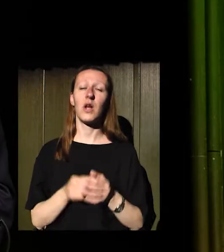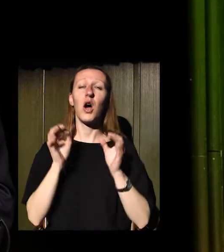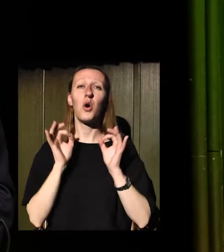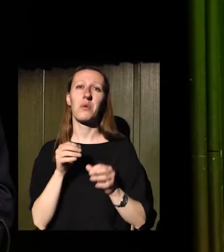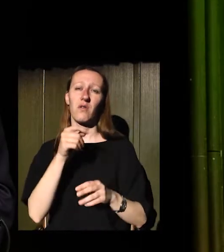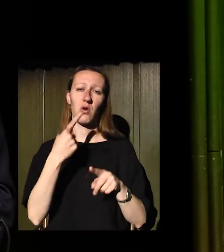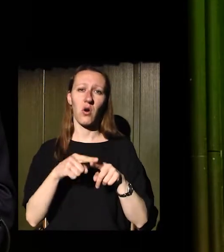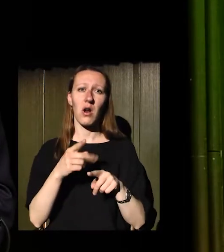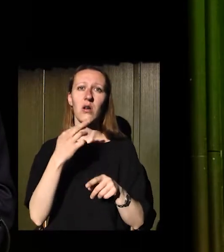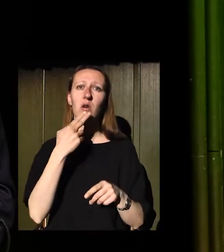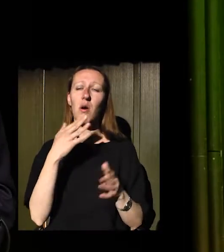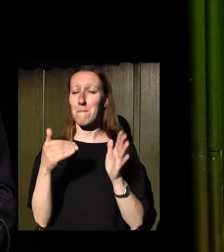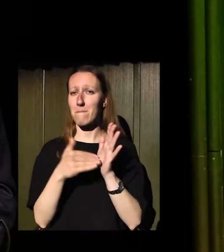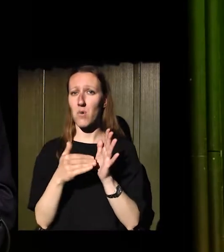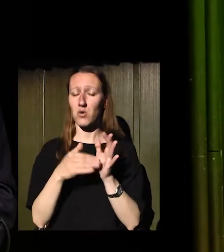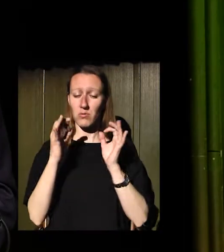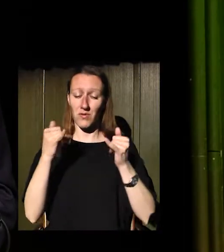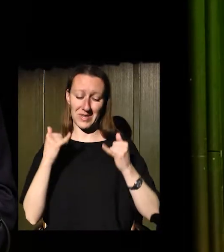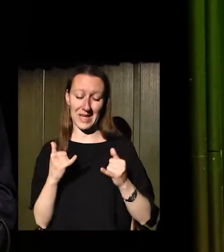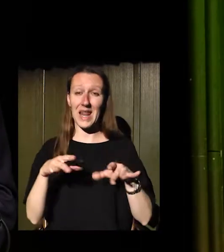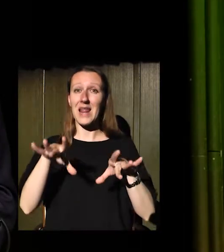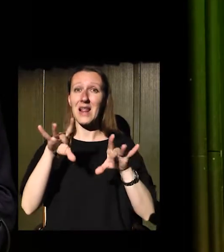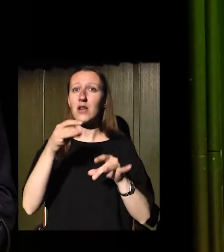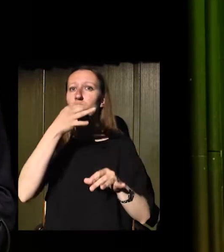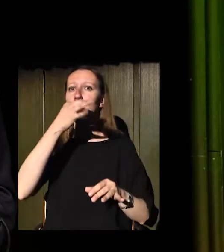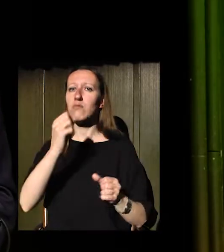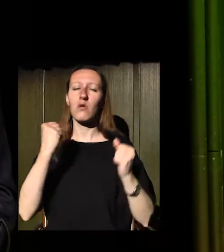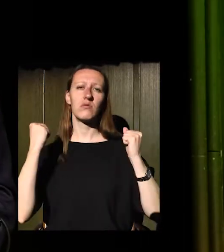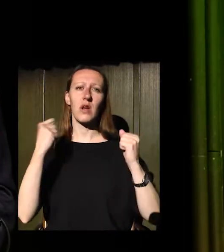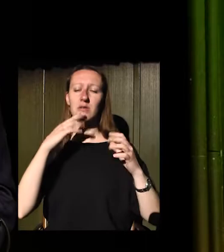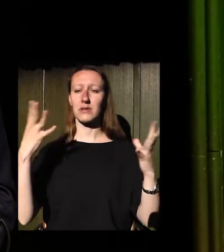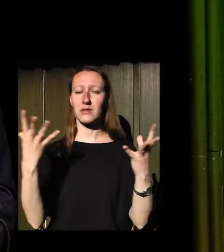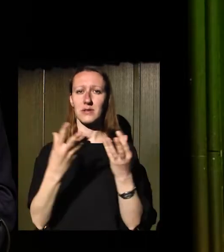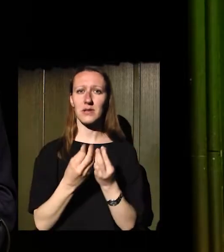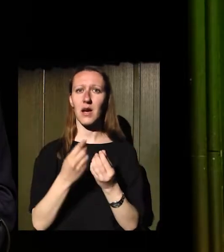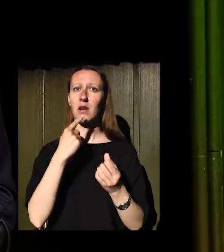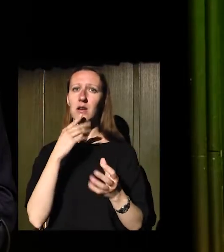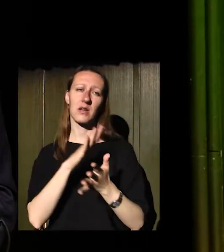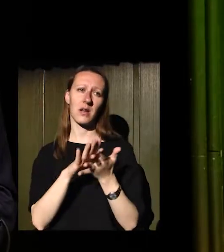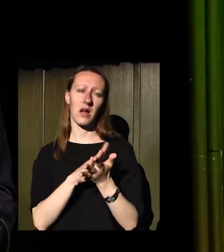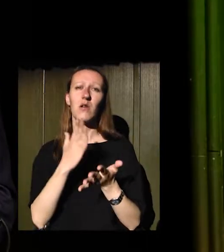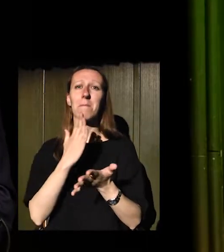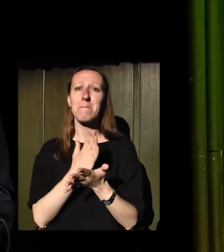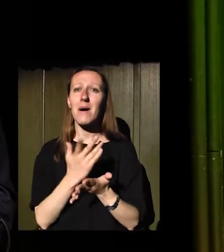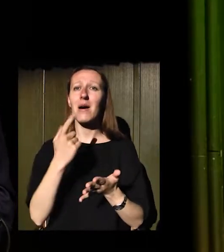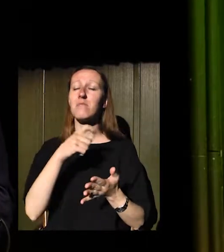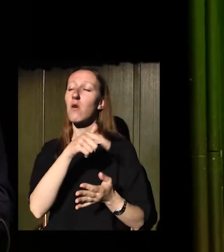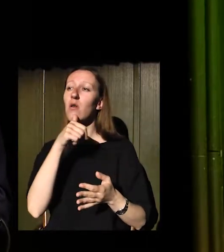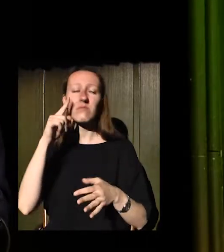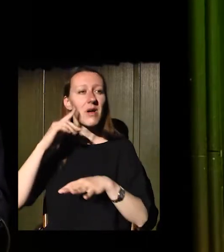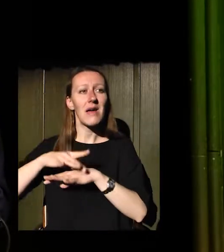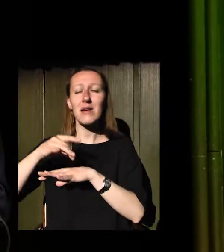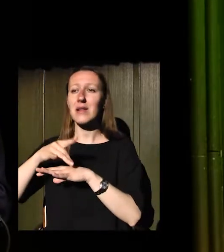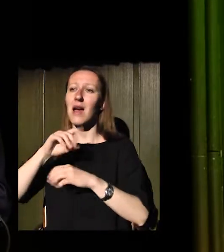Upravo je to razlog zbog kojeg je potrebno upravo sada pronaći volju i snagu za zajedništvom i dijalogom, barem oko osnovnih